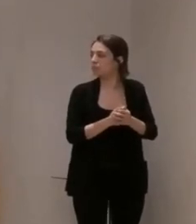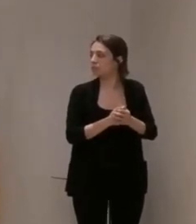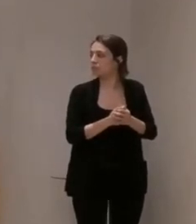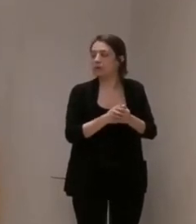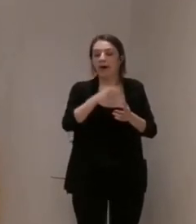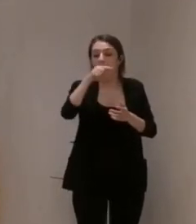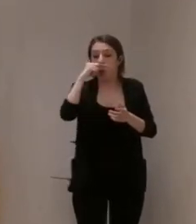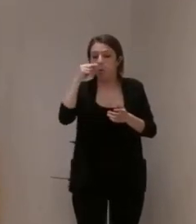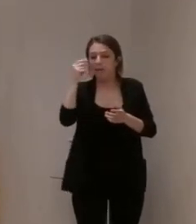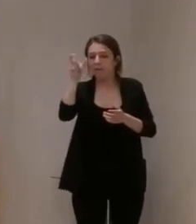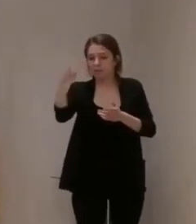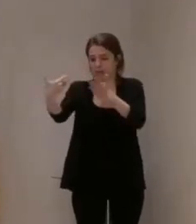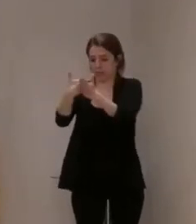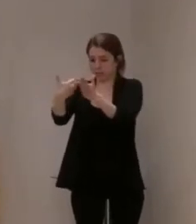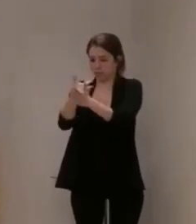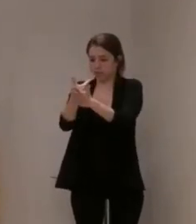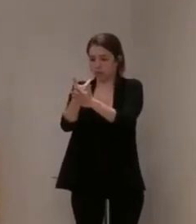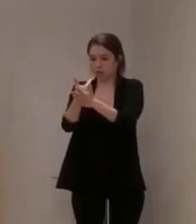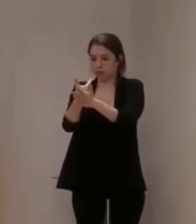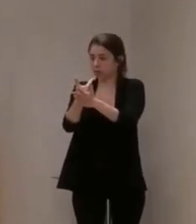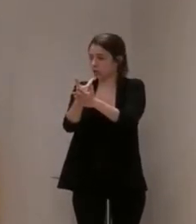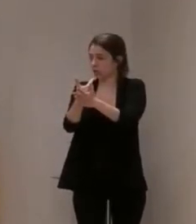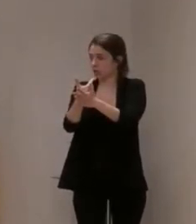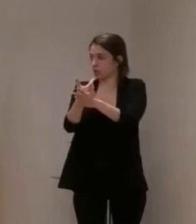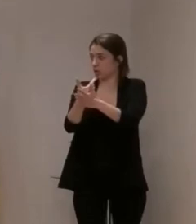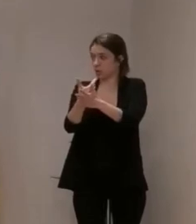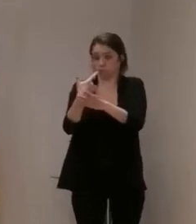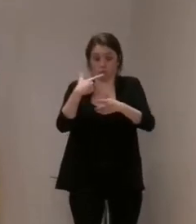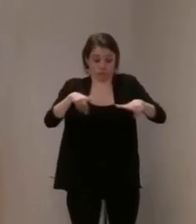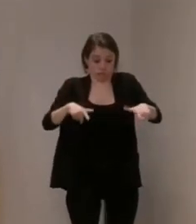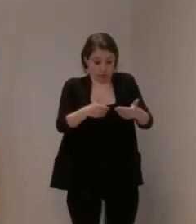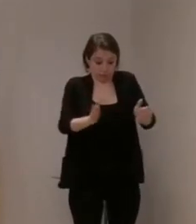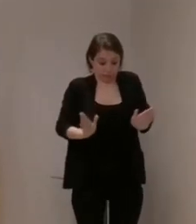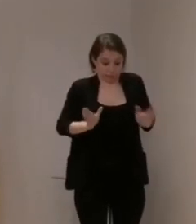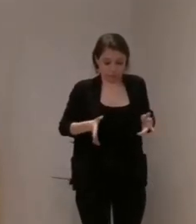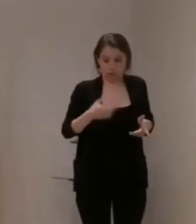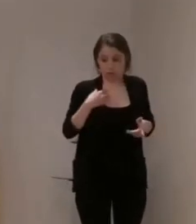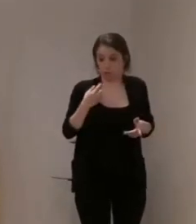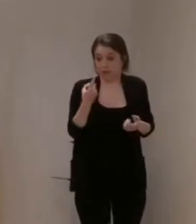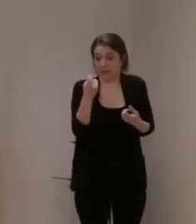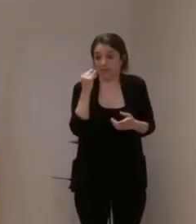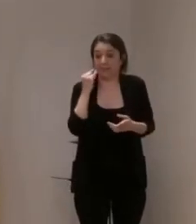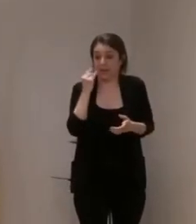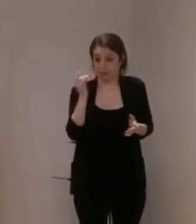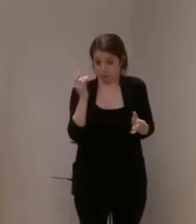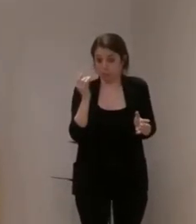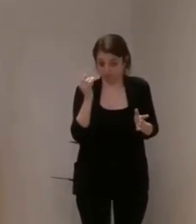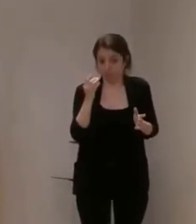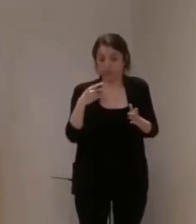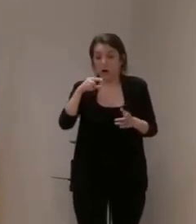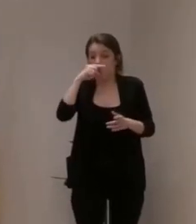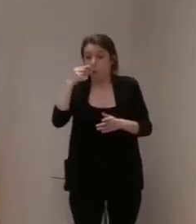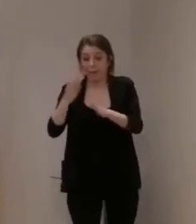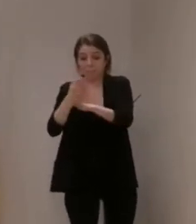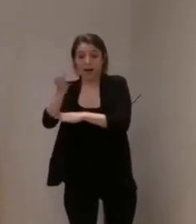Tots els homes expliquen que quan anaven, estaves a la cel·la i vas anar al vàter, no? Els homes, quan